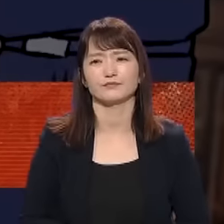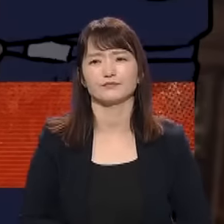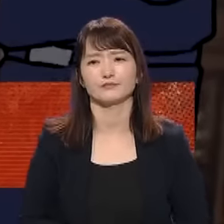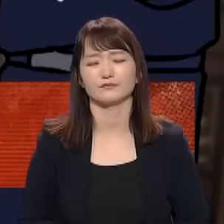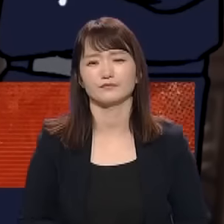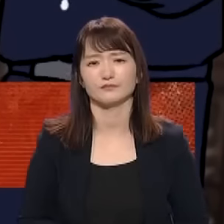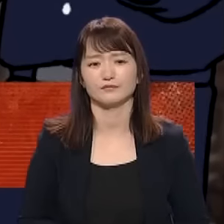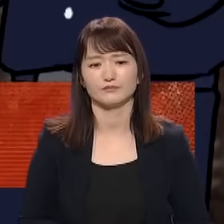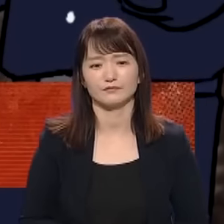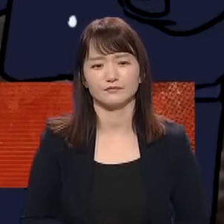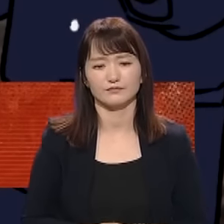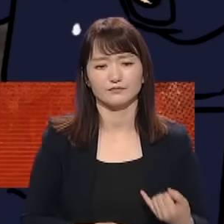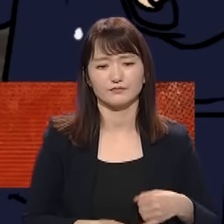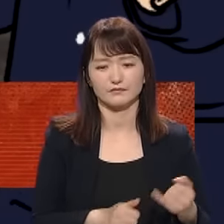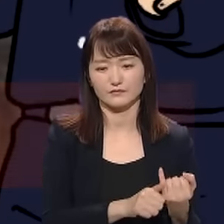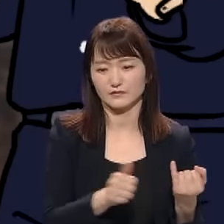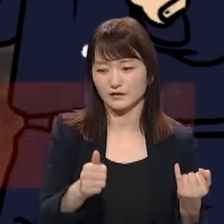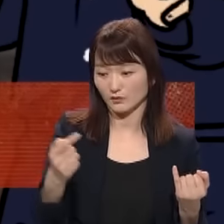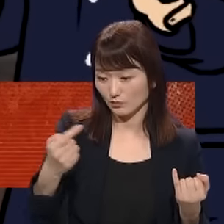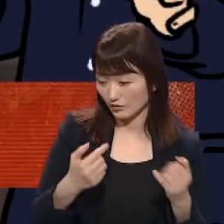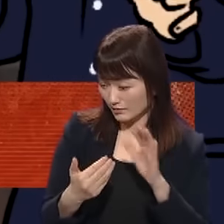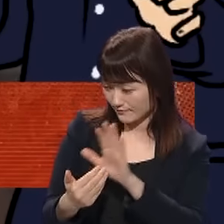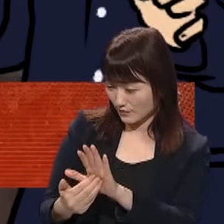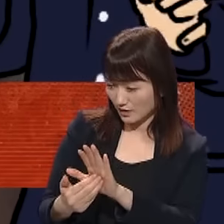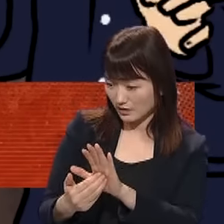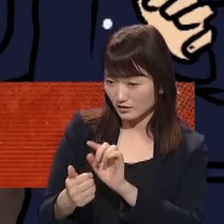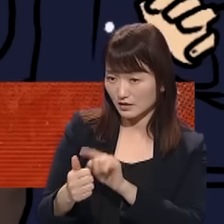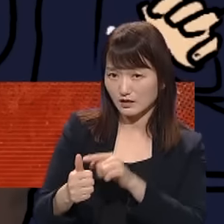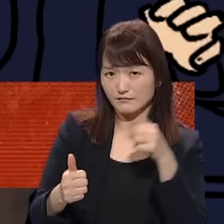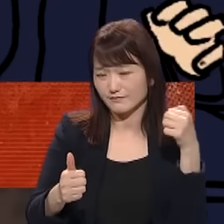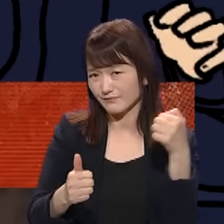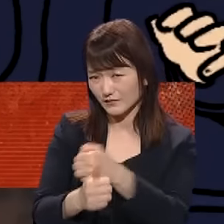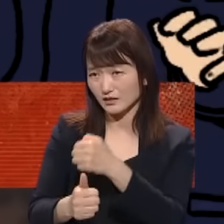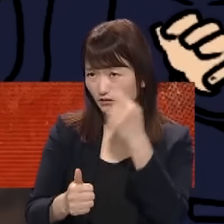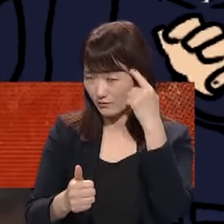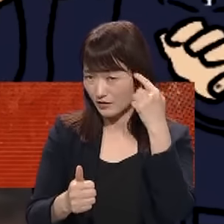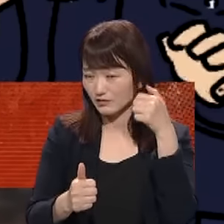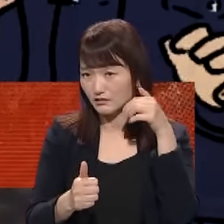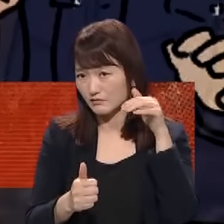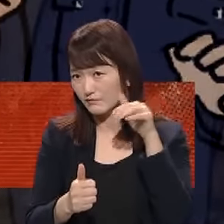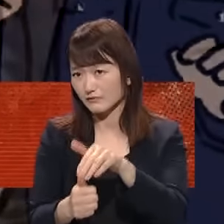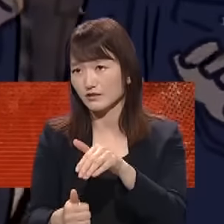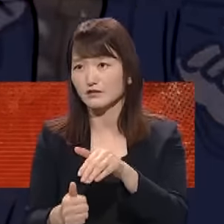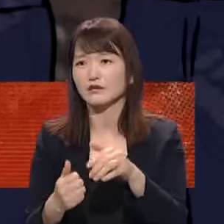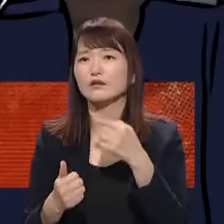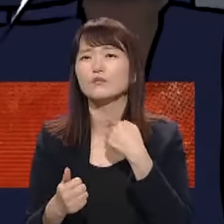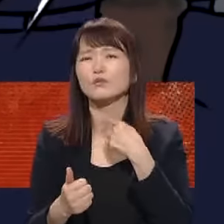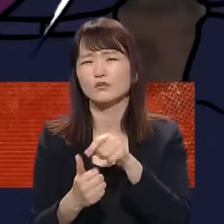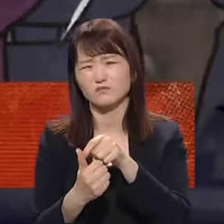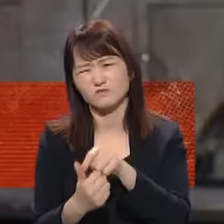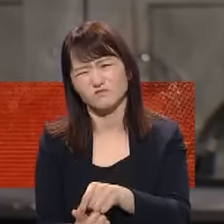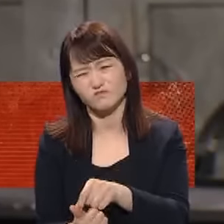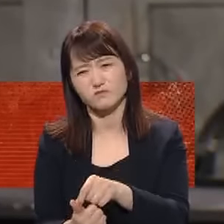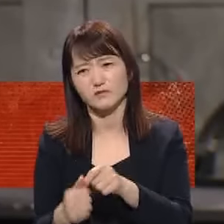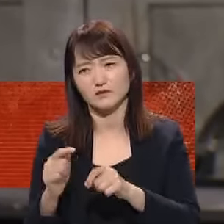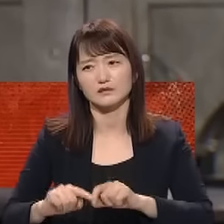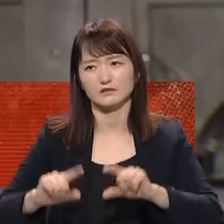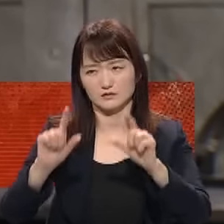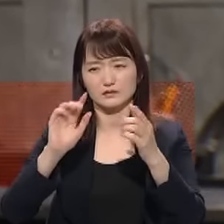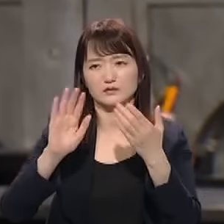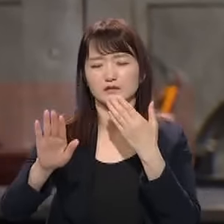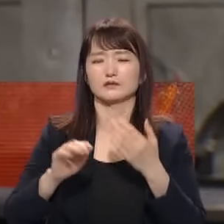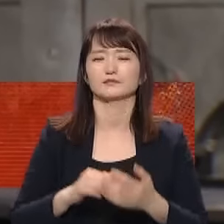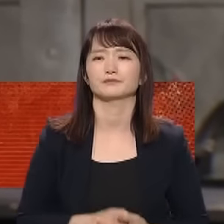와서 막으니까 사위를 또 때렸다고 하고 사위 머리를 공격하면서 나중에 목도 졸랐고요. 결국 그날 이후